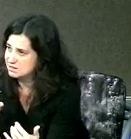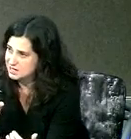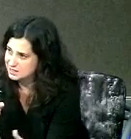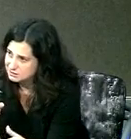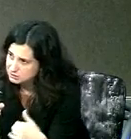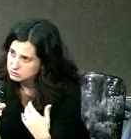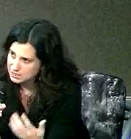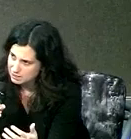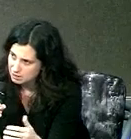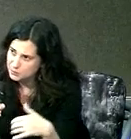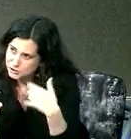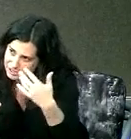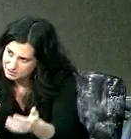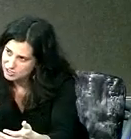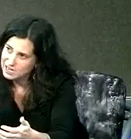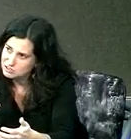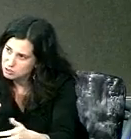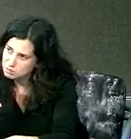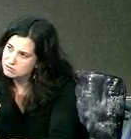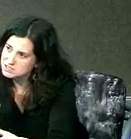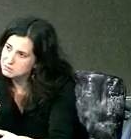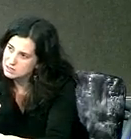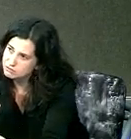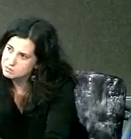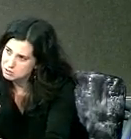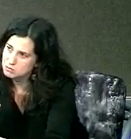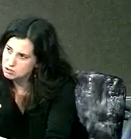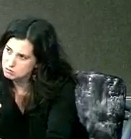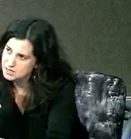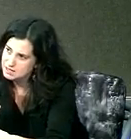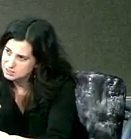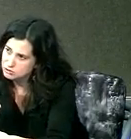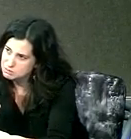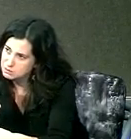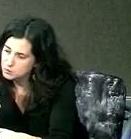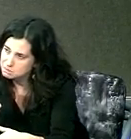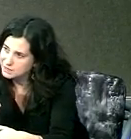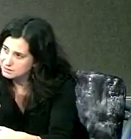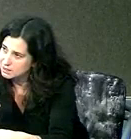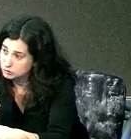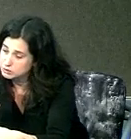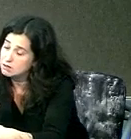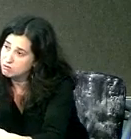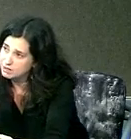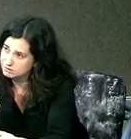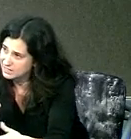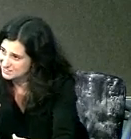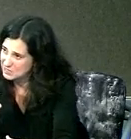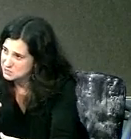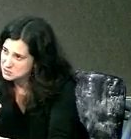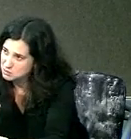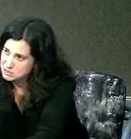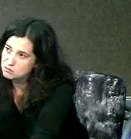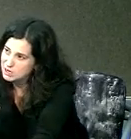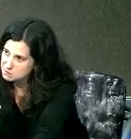qui va essayer d'éduquer une prochaine génération et pas forcément la femme qui consomme. C'est justement pour impacter quand l'enfant est dans